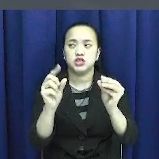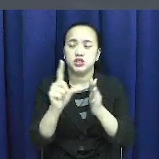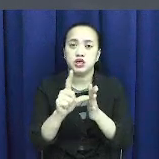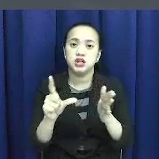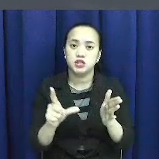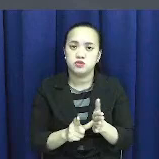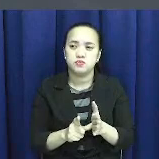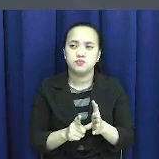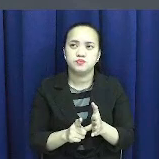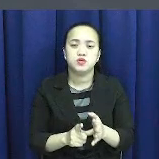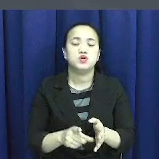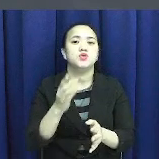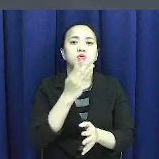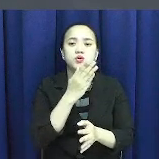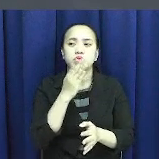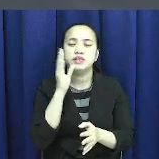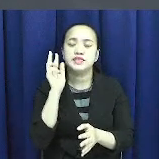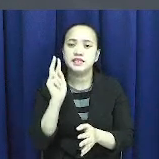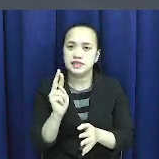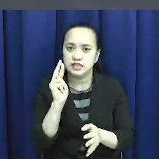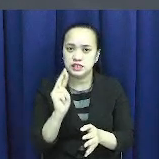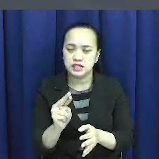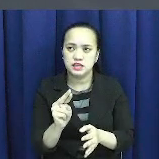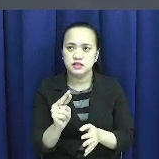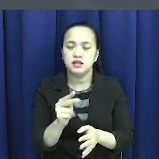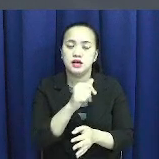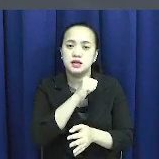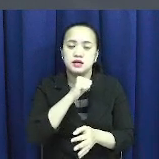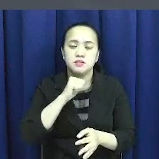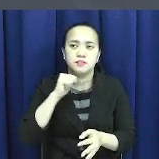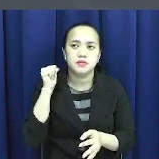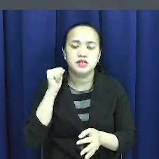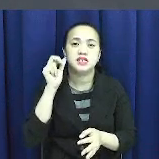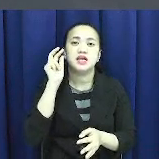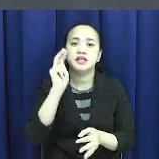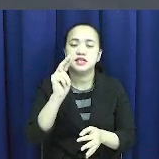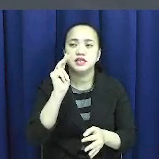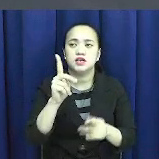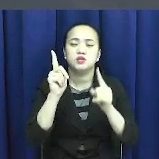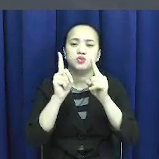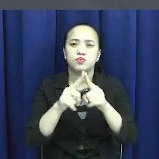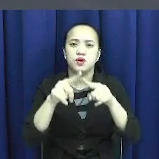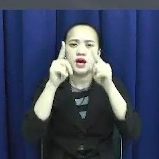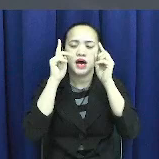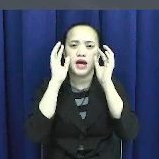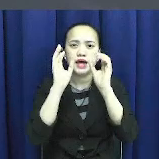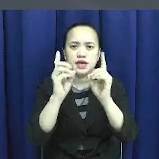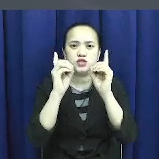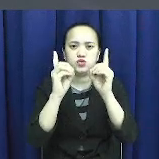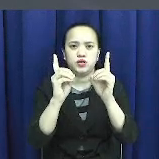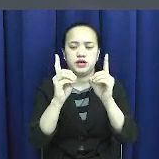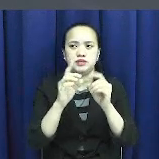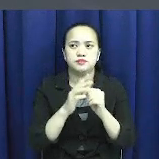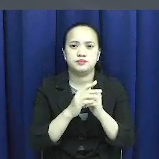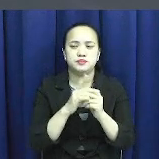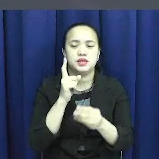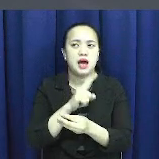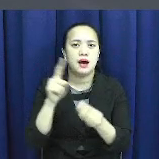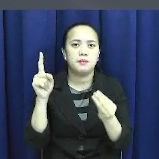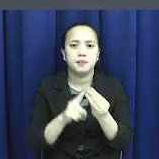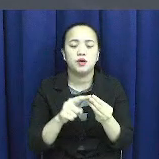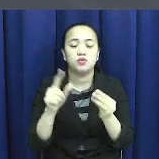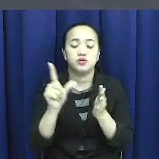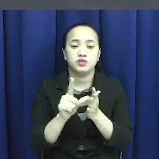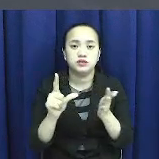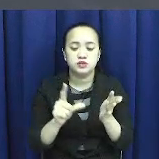Okay? Kinakailangan ma-educate ng priest yung mga tao patungkol sa law.